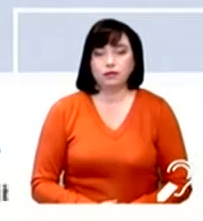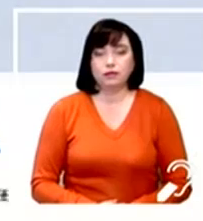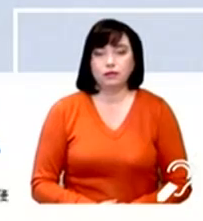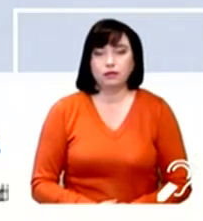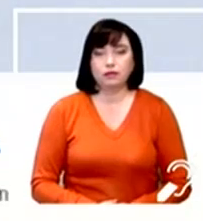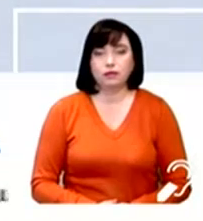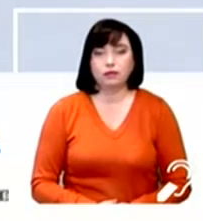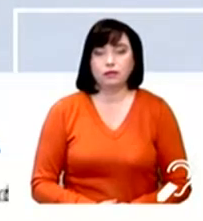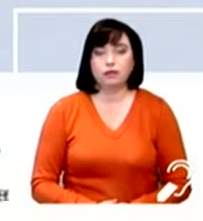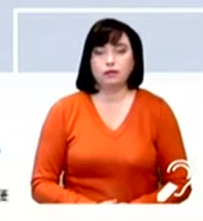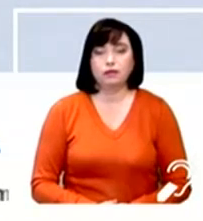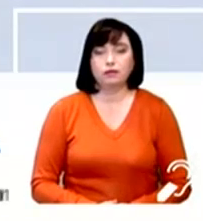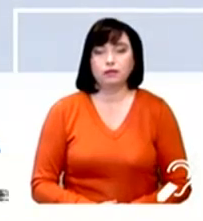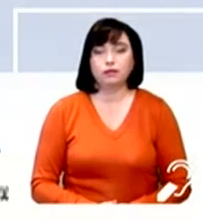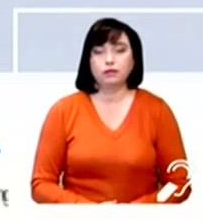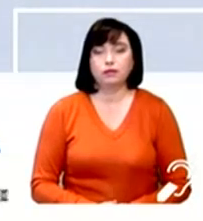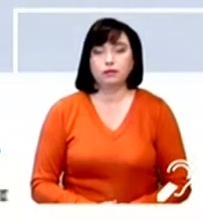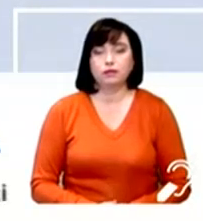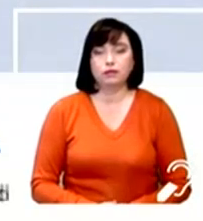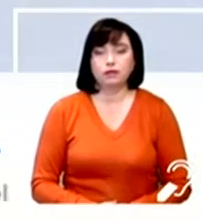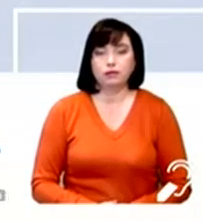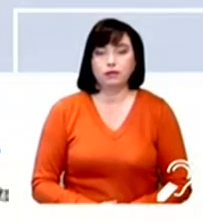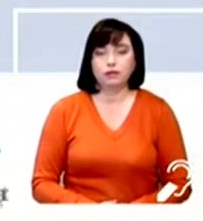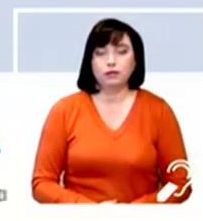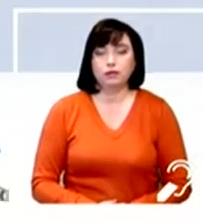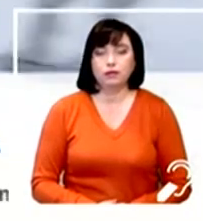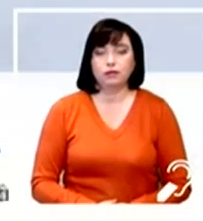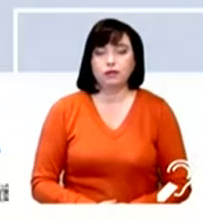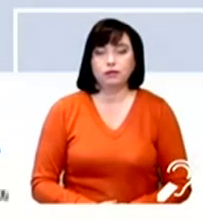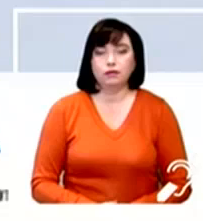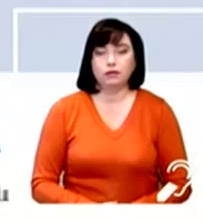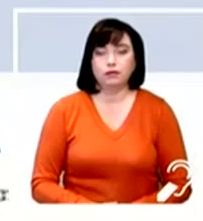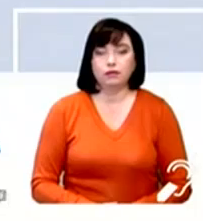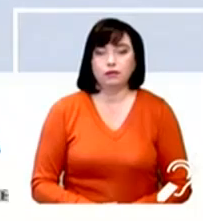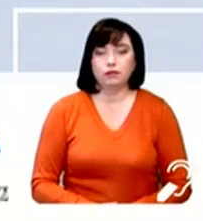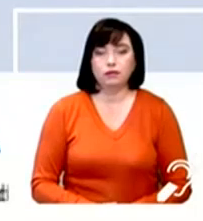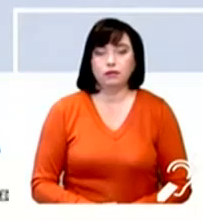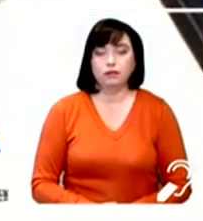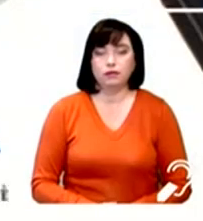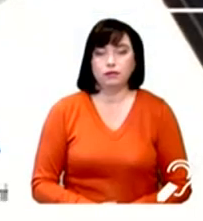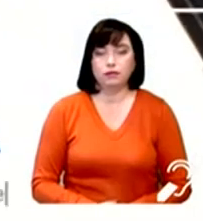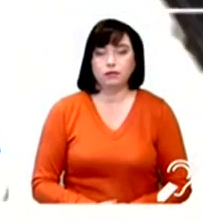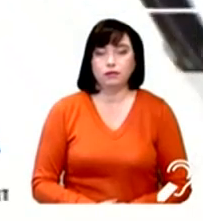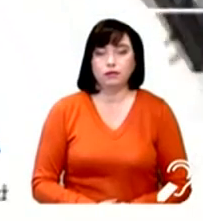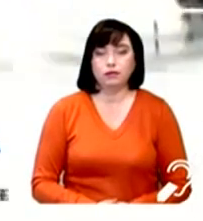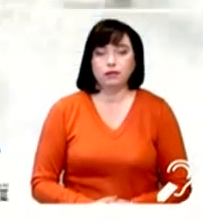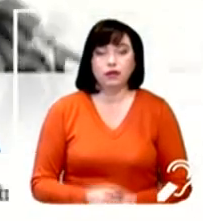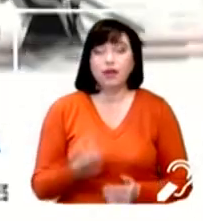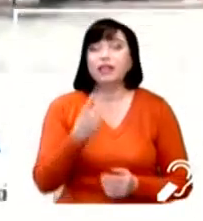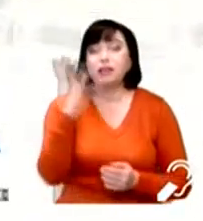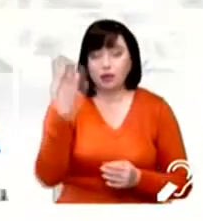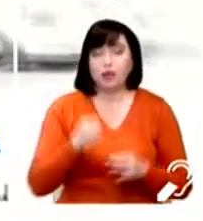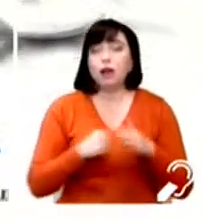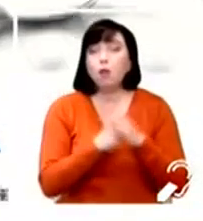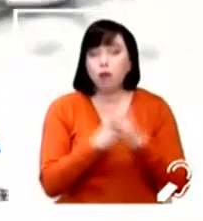ist. Dementsprechend war Beschneiung natürlich notwendig, aber das meiste hat tatsächlich der liebe Gott gemacht. Iar câteva